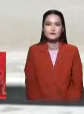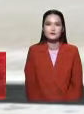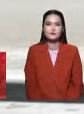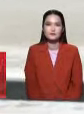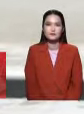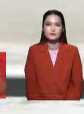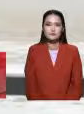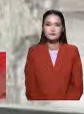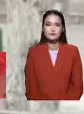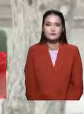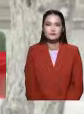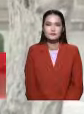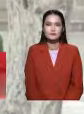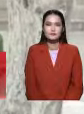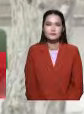ақ. Апам сағынып кетті.